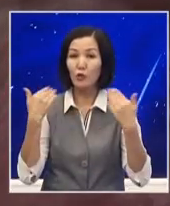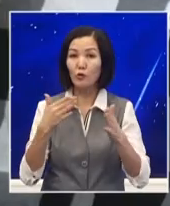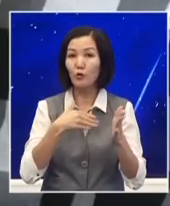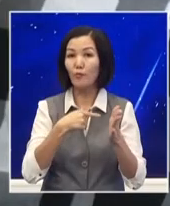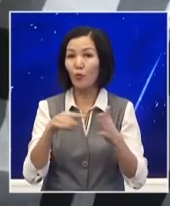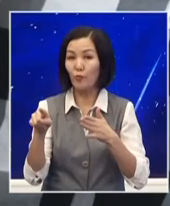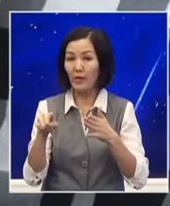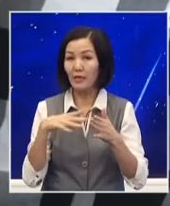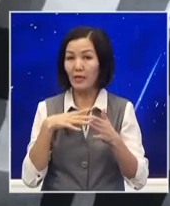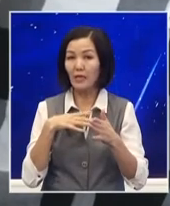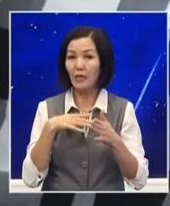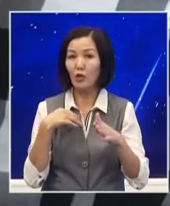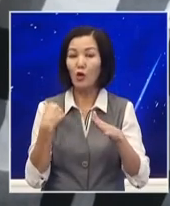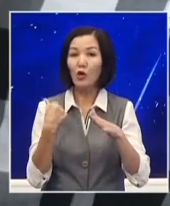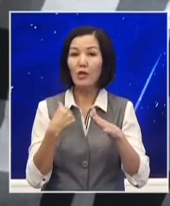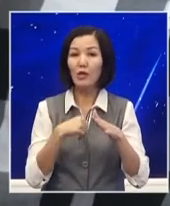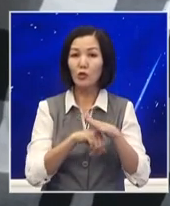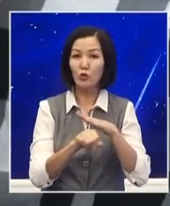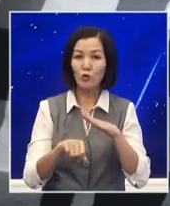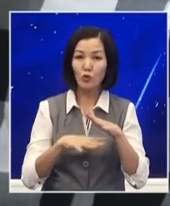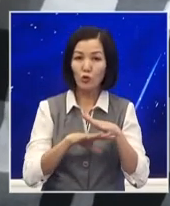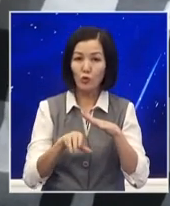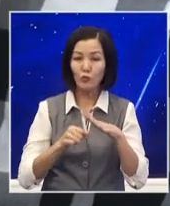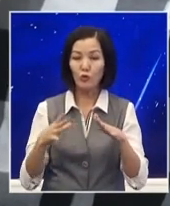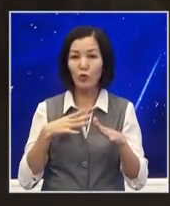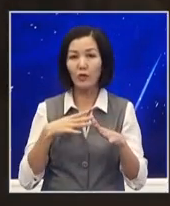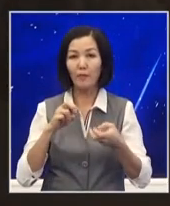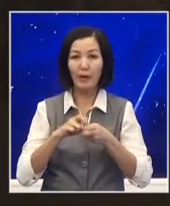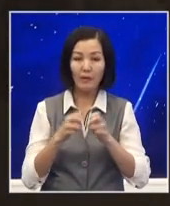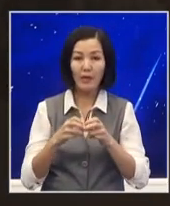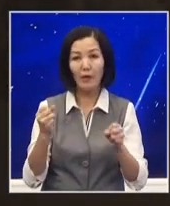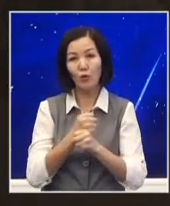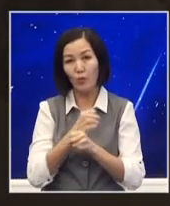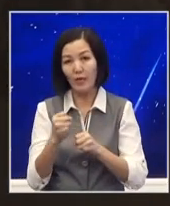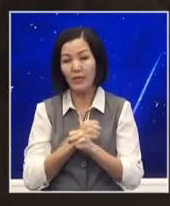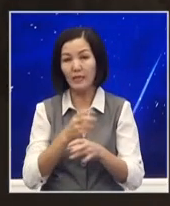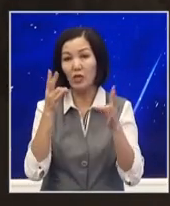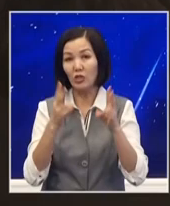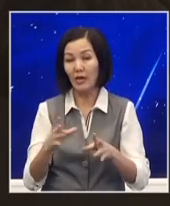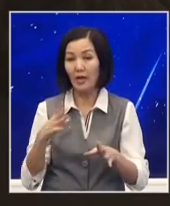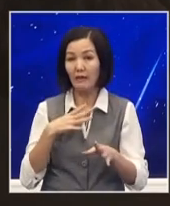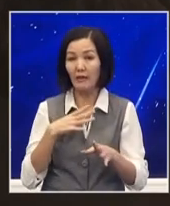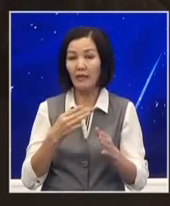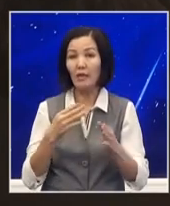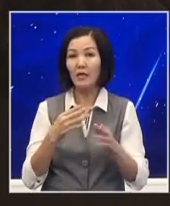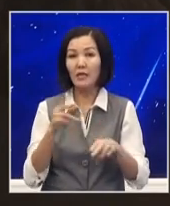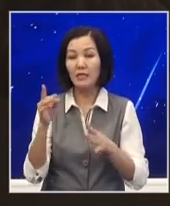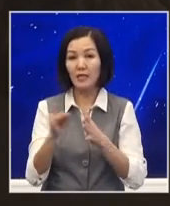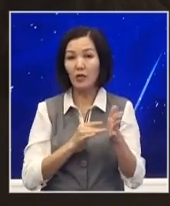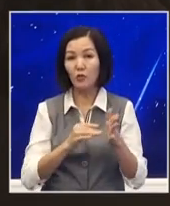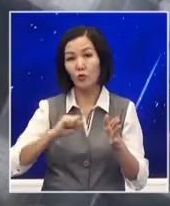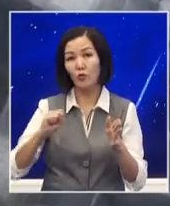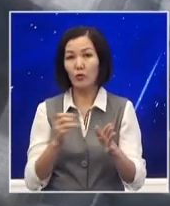кейін жұмыс орнын тонап кетіпті. Ал 2003 жылы екеуі сөзге келіп төбелескен. Қатты жарақат алған досы сол жерде мерт